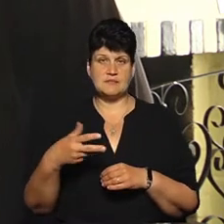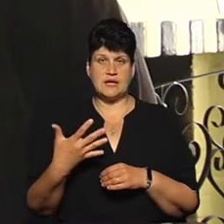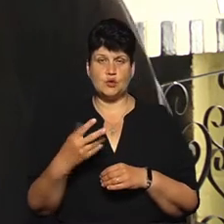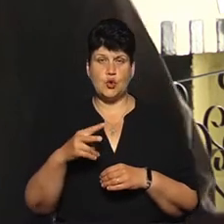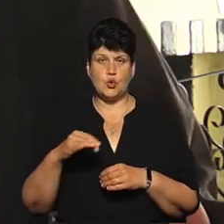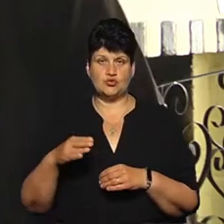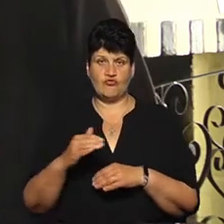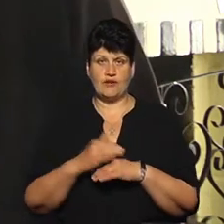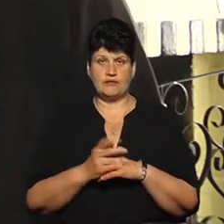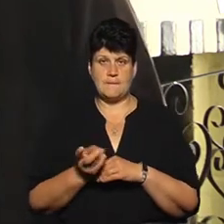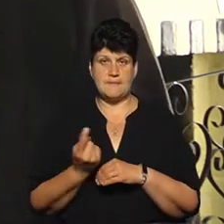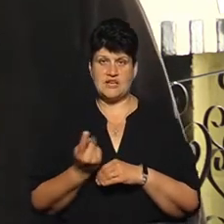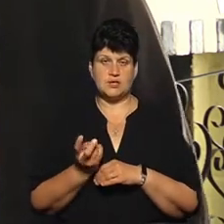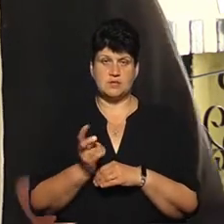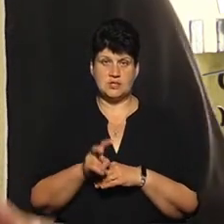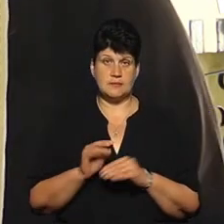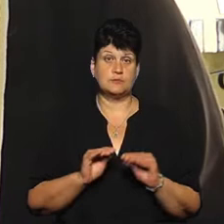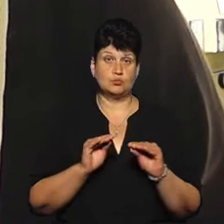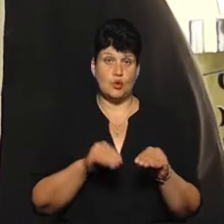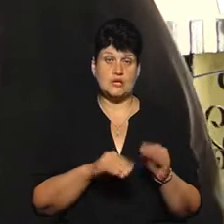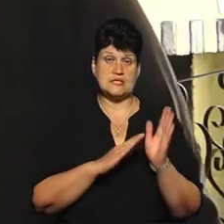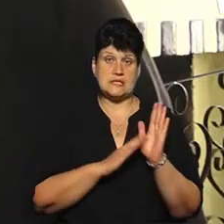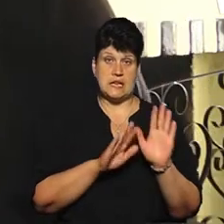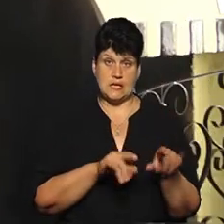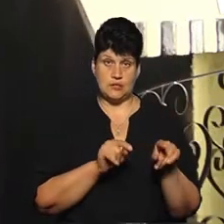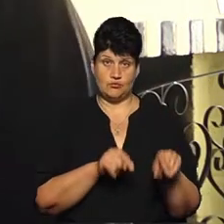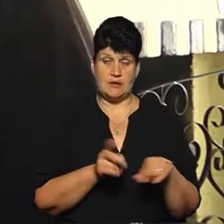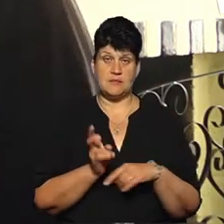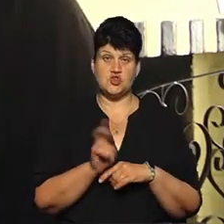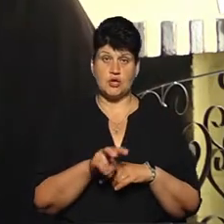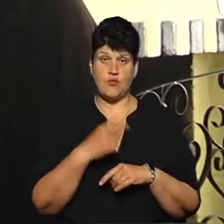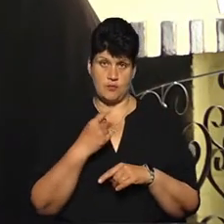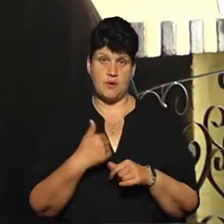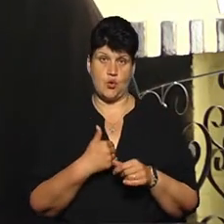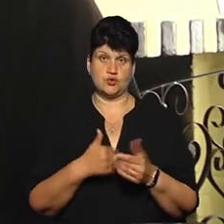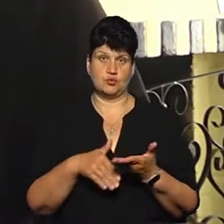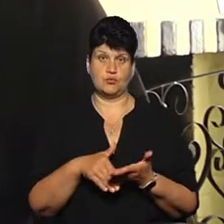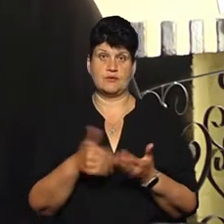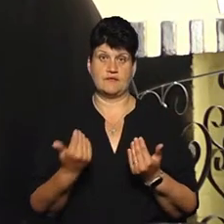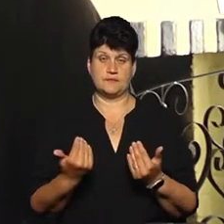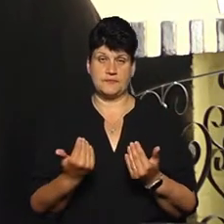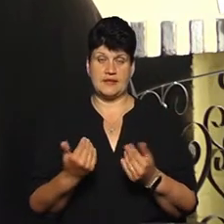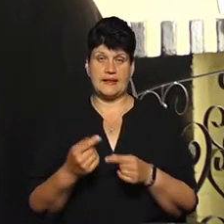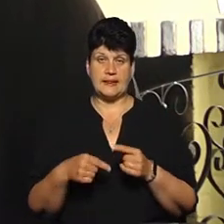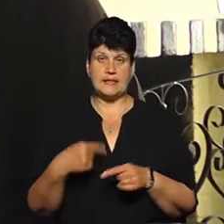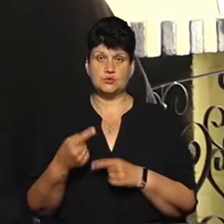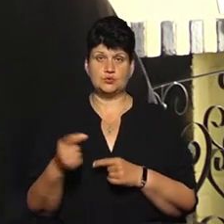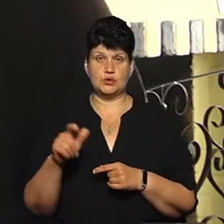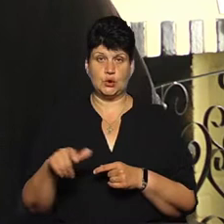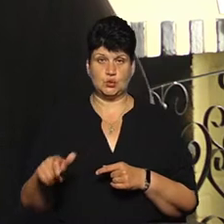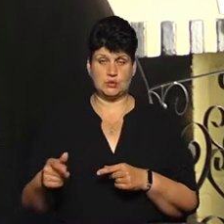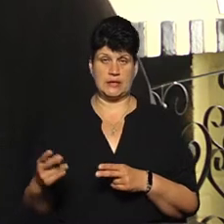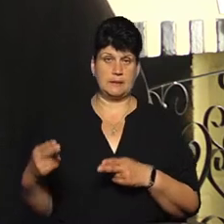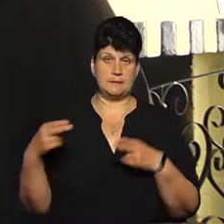прийшли, коли ми їх поселили тут, вони прийшли і кажуть, ми хочемо чимось допомагати. І наступні люди, переселенці, які прибували сюди, вони